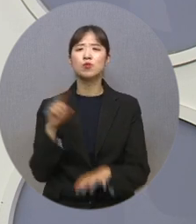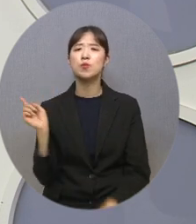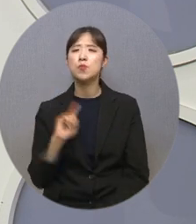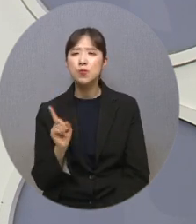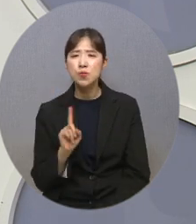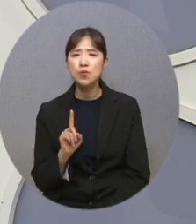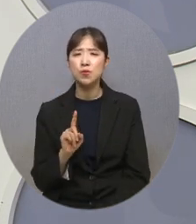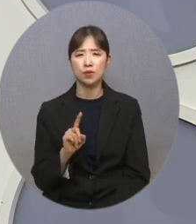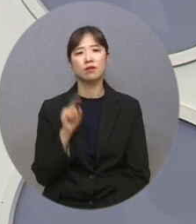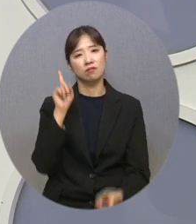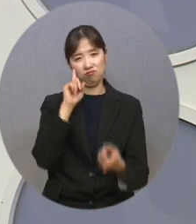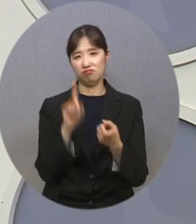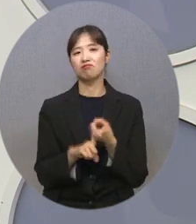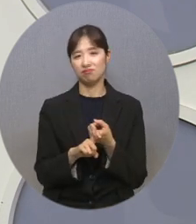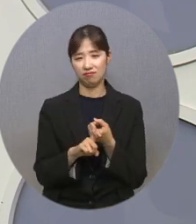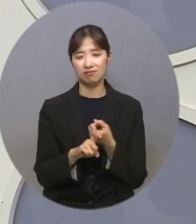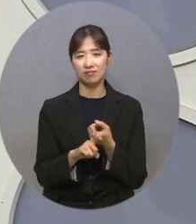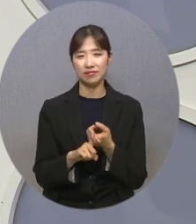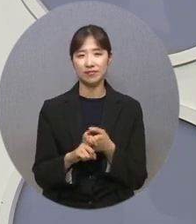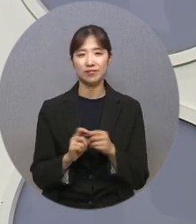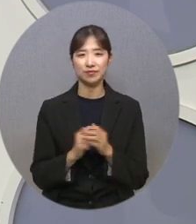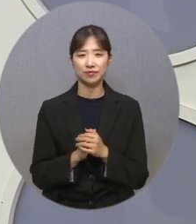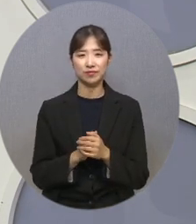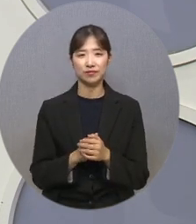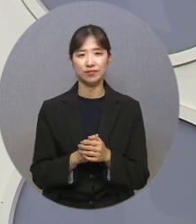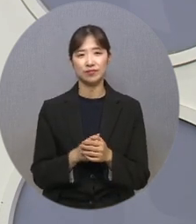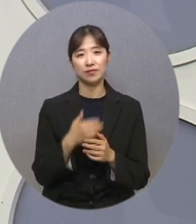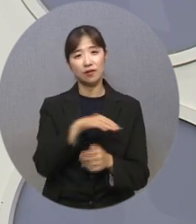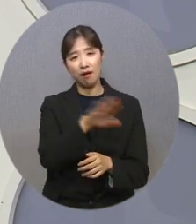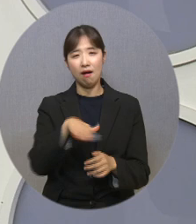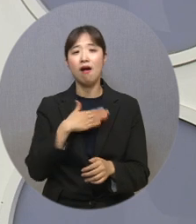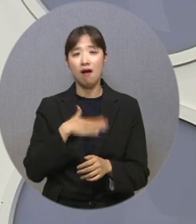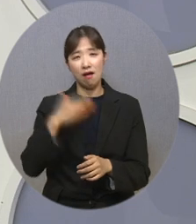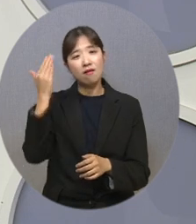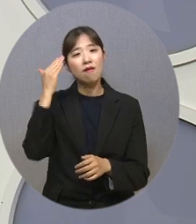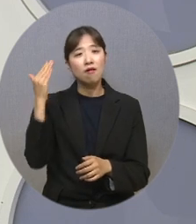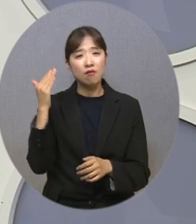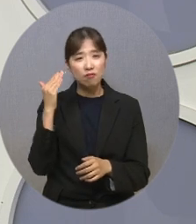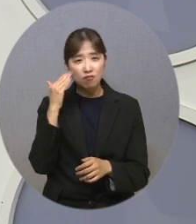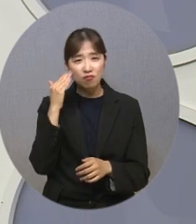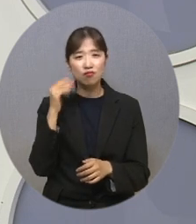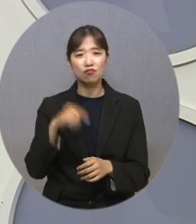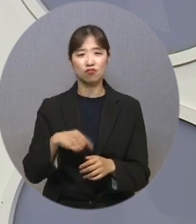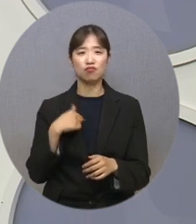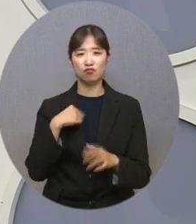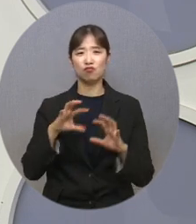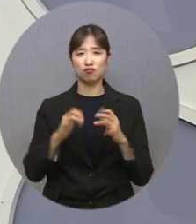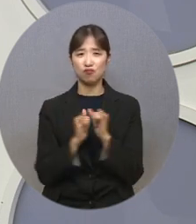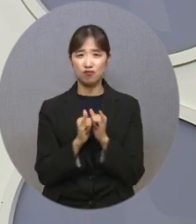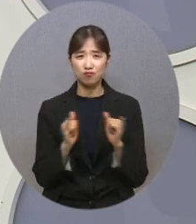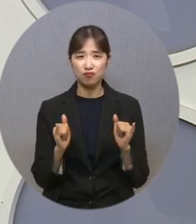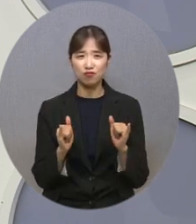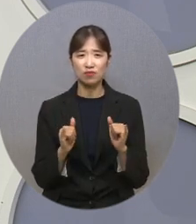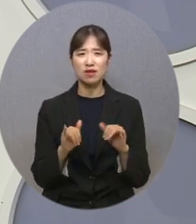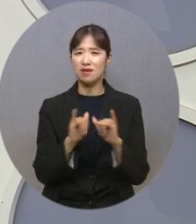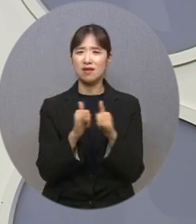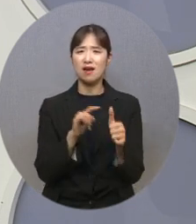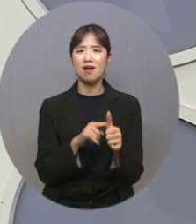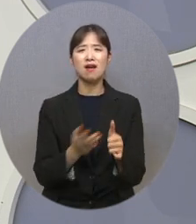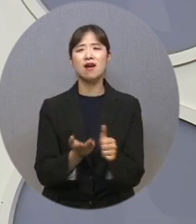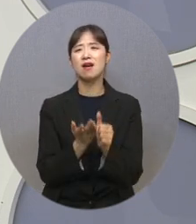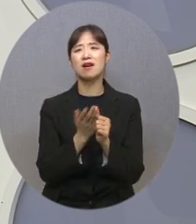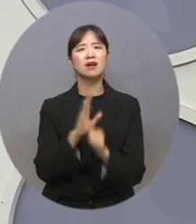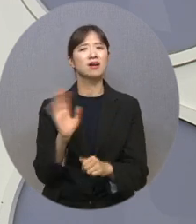있는가 관심이 있거든요. 아시다시피 대한민국은 우리 국민들이 인물을 키우지